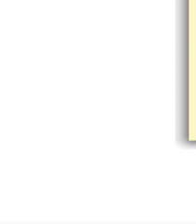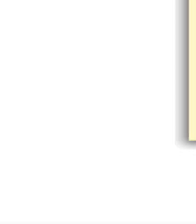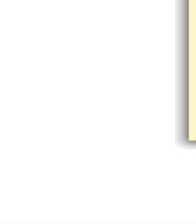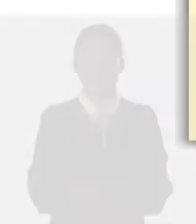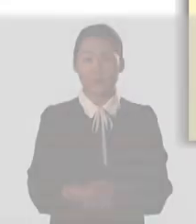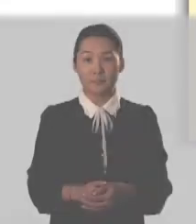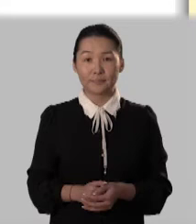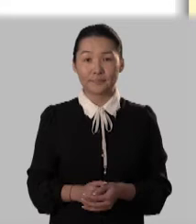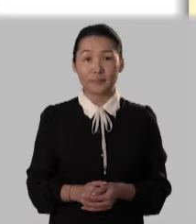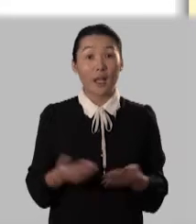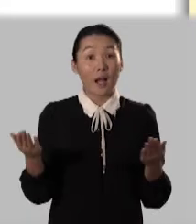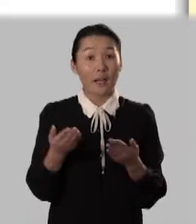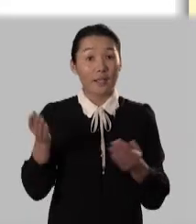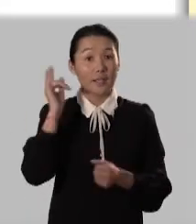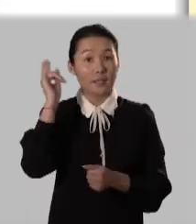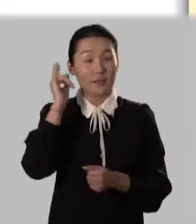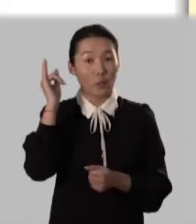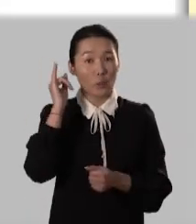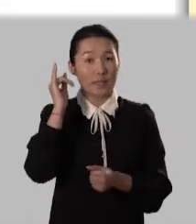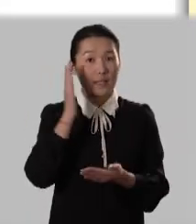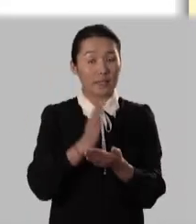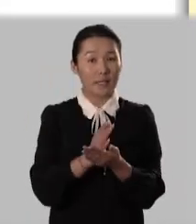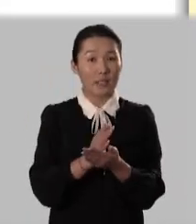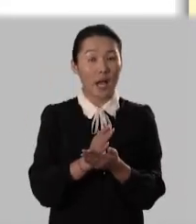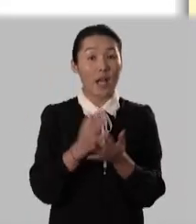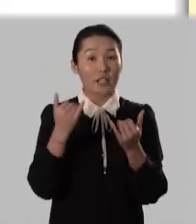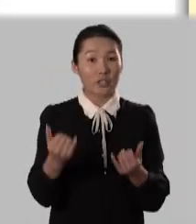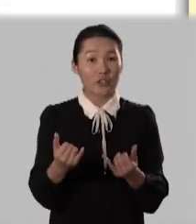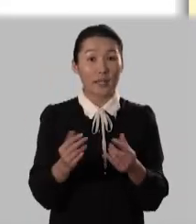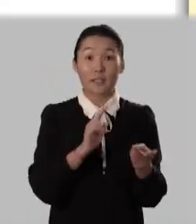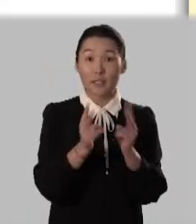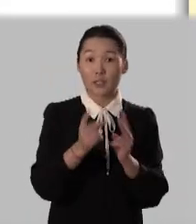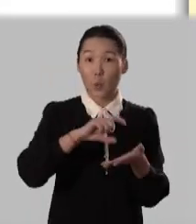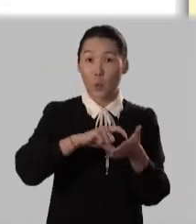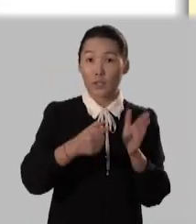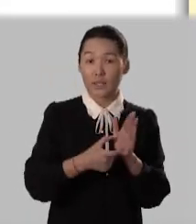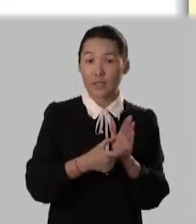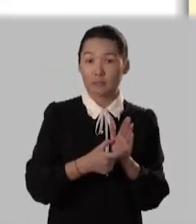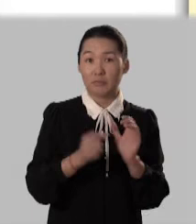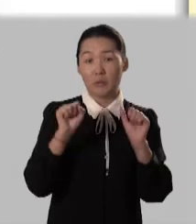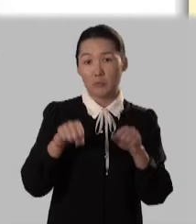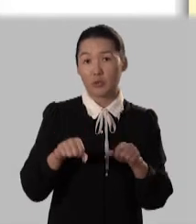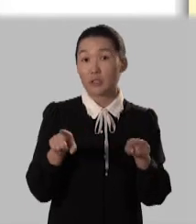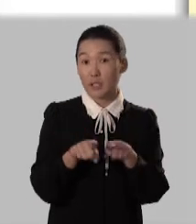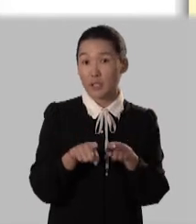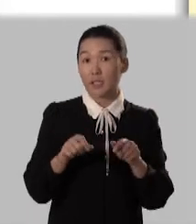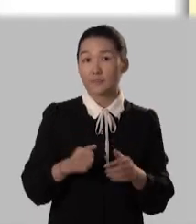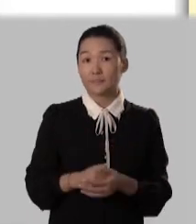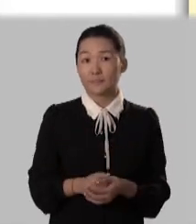а какие звуки раздаются прямо сейчас из вашей кухне может быть такие